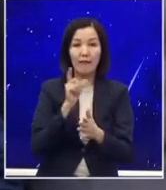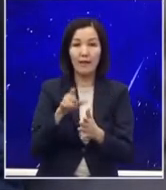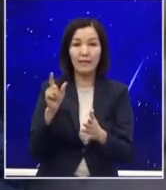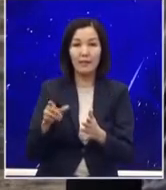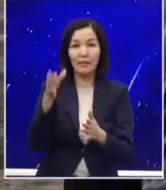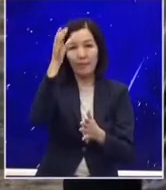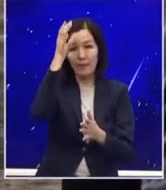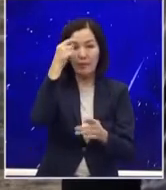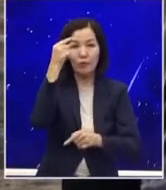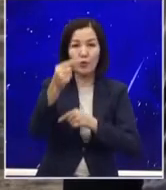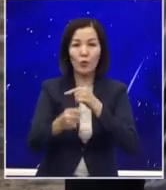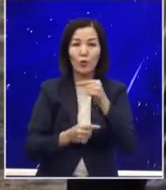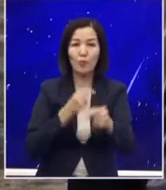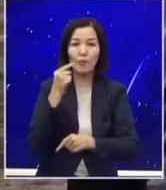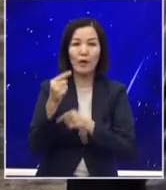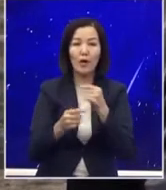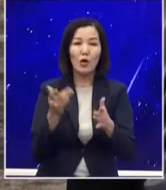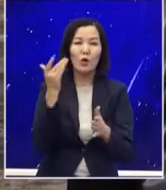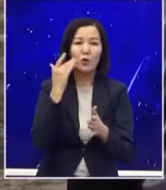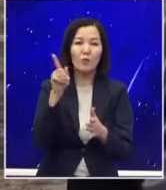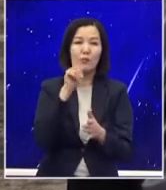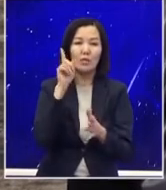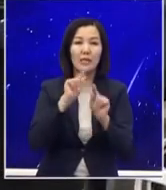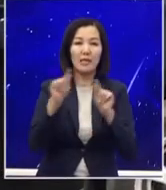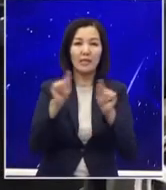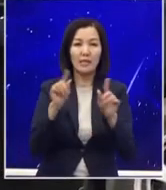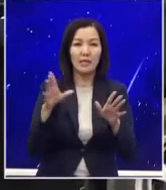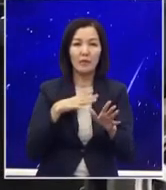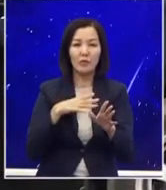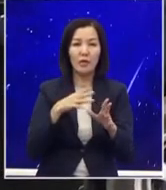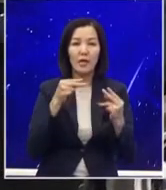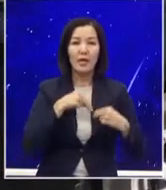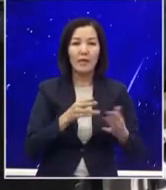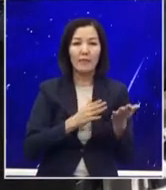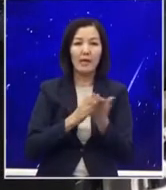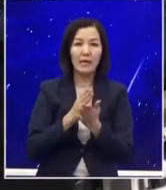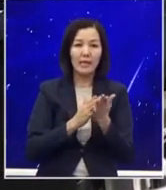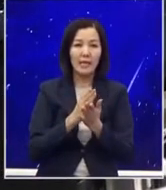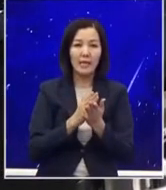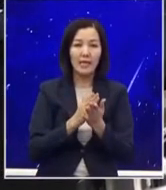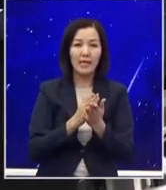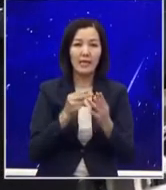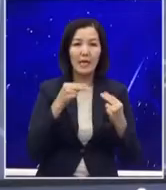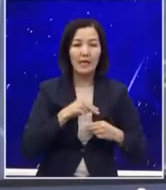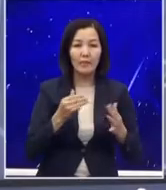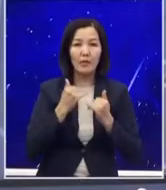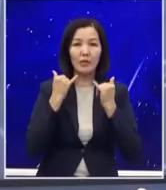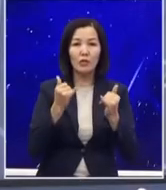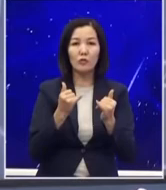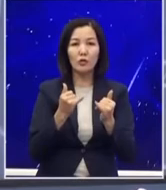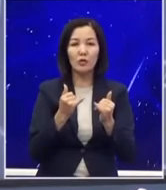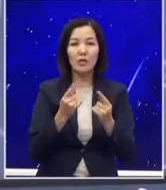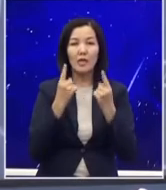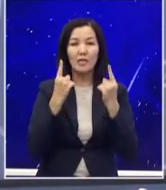білімді ұрпақ ұлт болашағы екенін үнемі жастарға насихаттап жүрді. Еңбек ардагерлері өңірге сіңірген еңбектер үшін